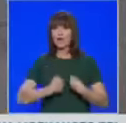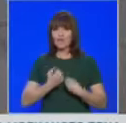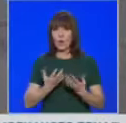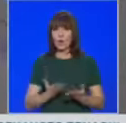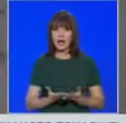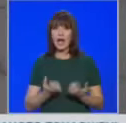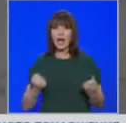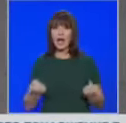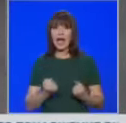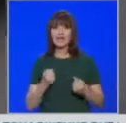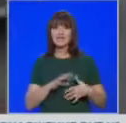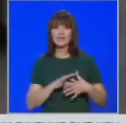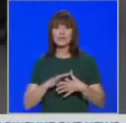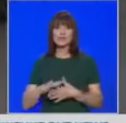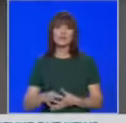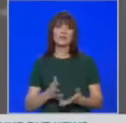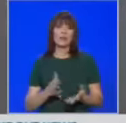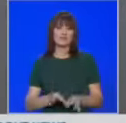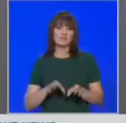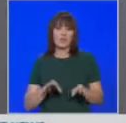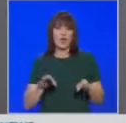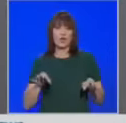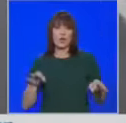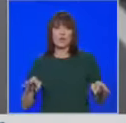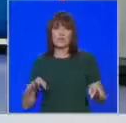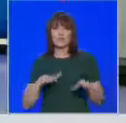средство. Акцията доведе до километрично задръстване.